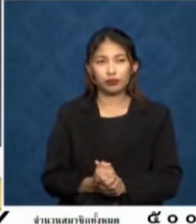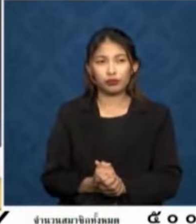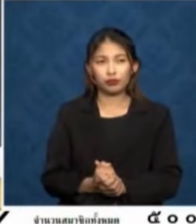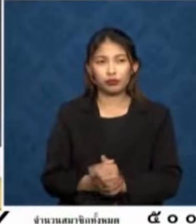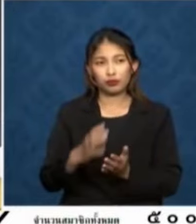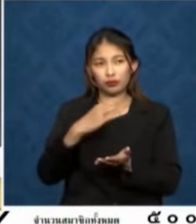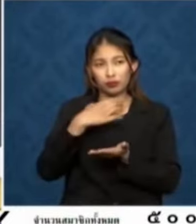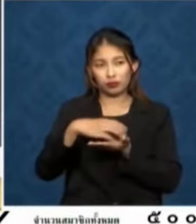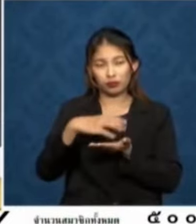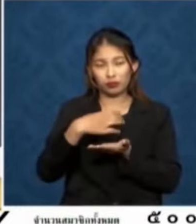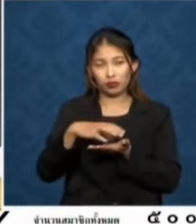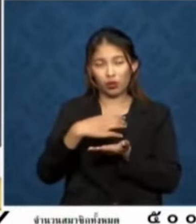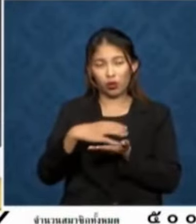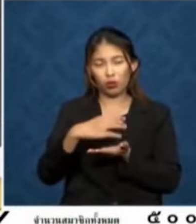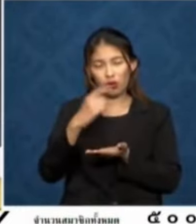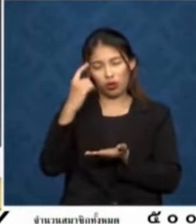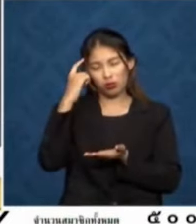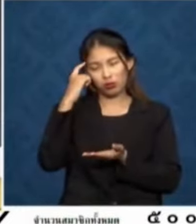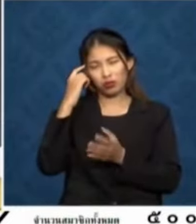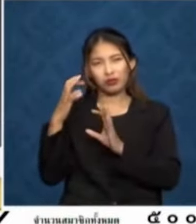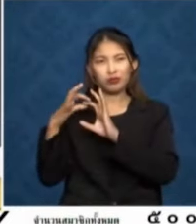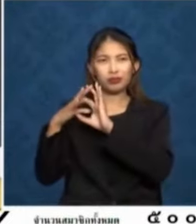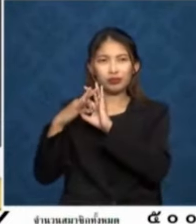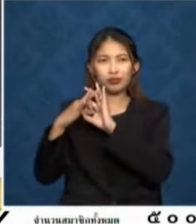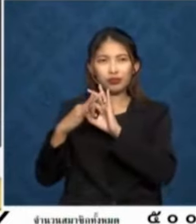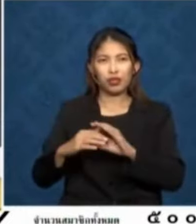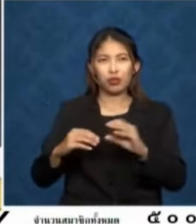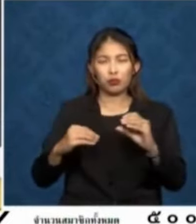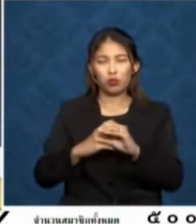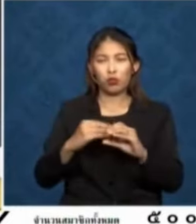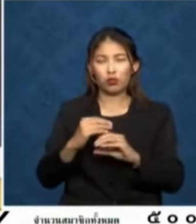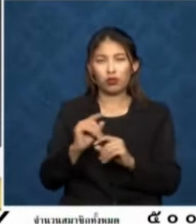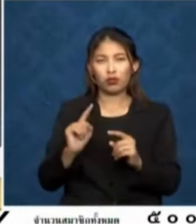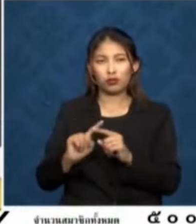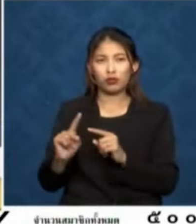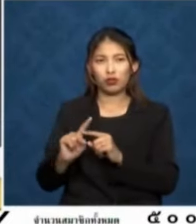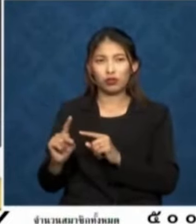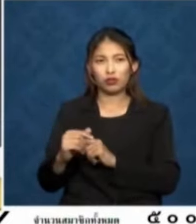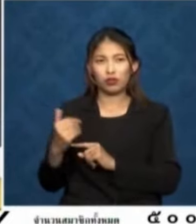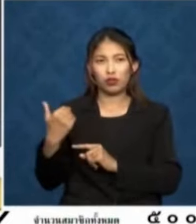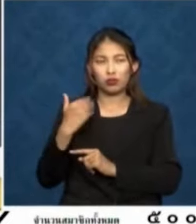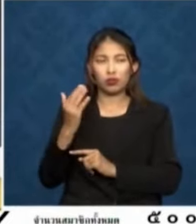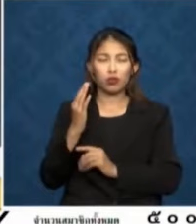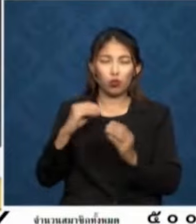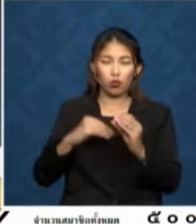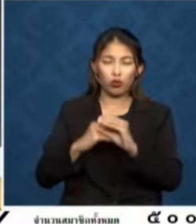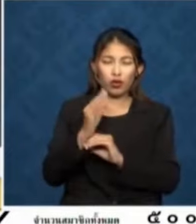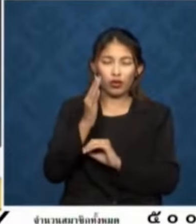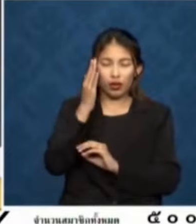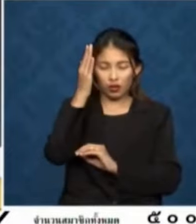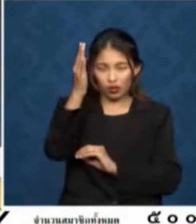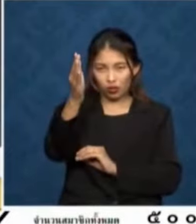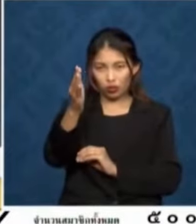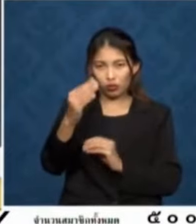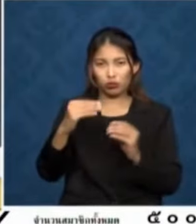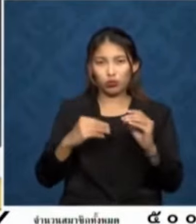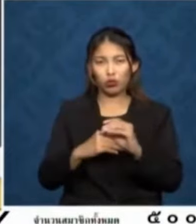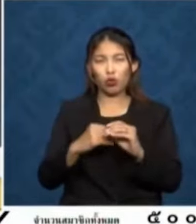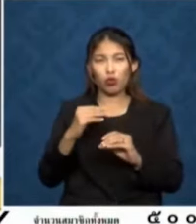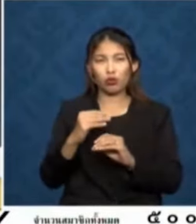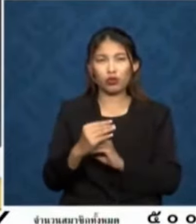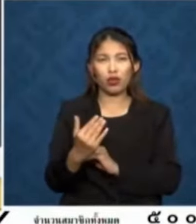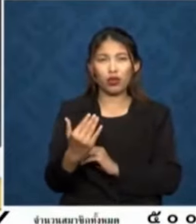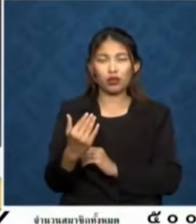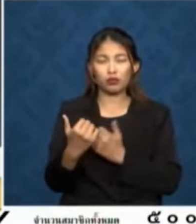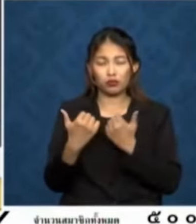ยาวมาแล้วก็พยายามที่จะเชื่อมโยงโครงการต่างๆทั้งโครงการในอนาคตแลก็โครงการที่เสนอของงบ